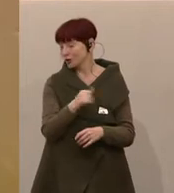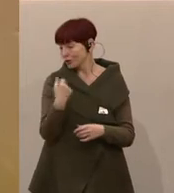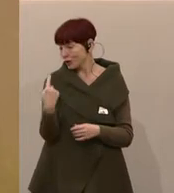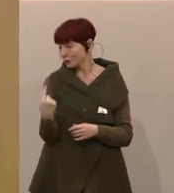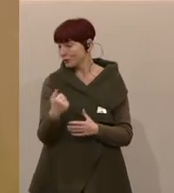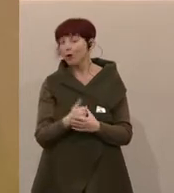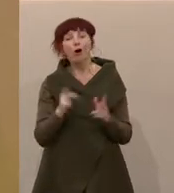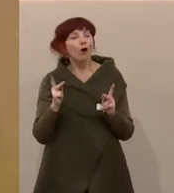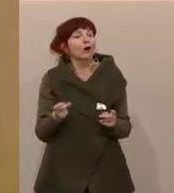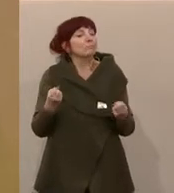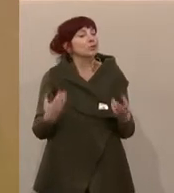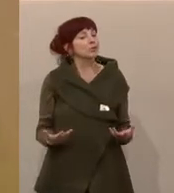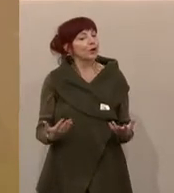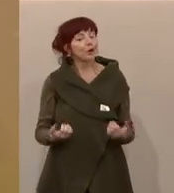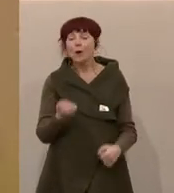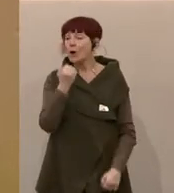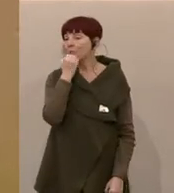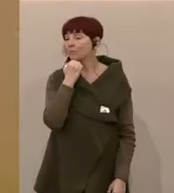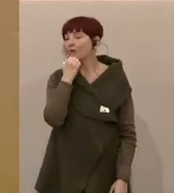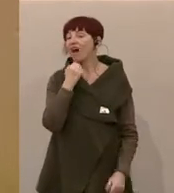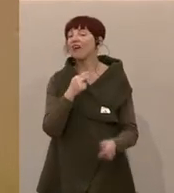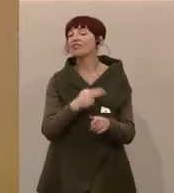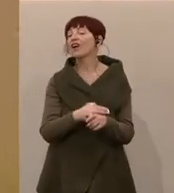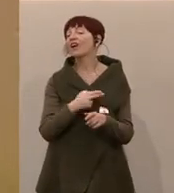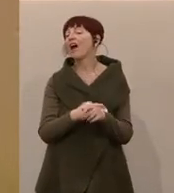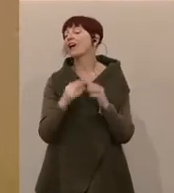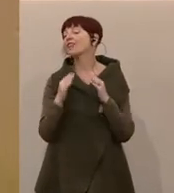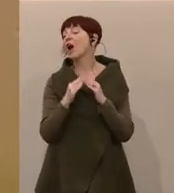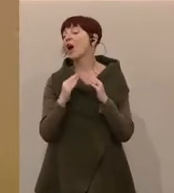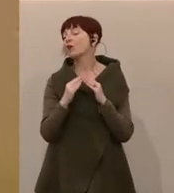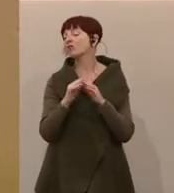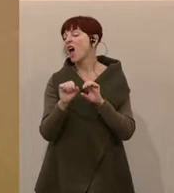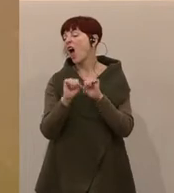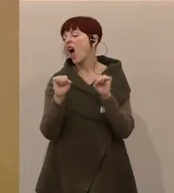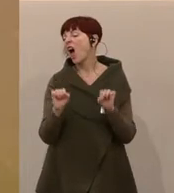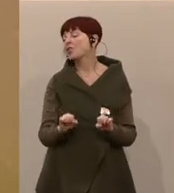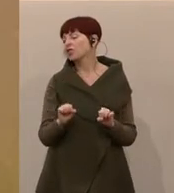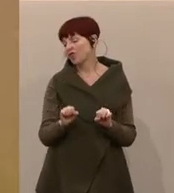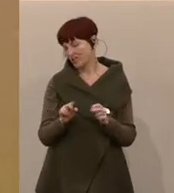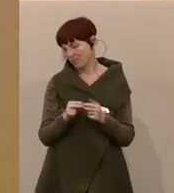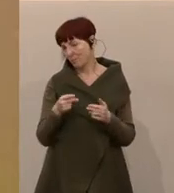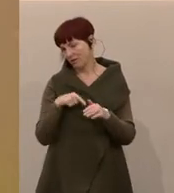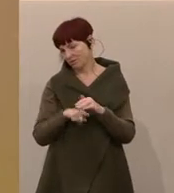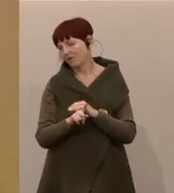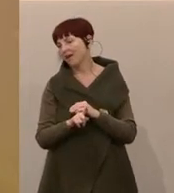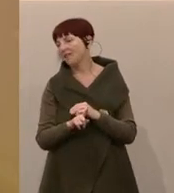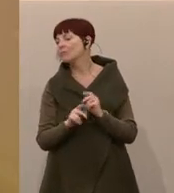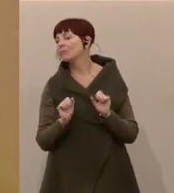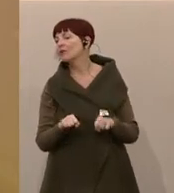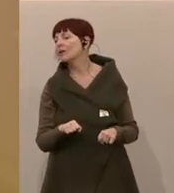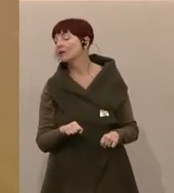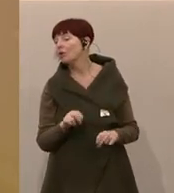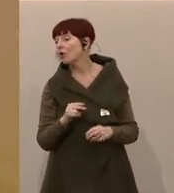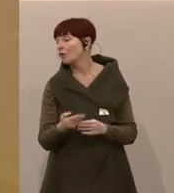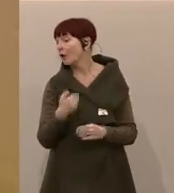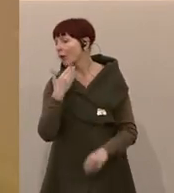dann kann es auch passieren, dass man in ein Privatkrankenhausanstaltverband hineinkommt, wenn man noch nicht gewinnt ist. Und mir ist es völlig egal, Kolleginnen und